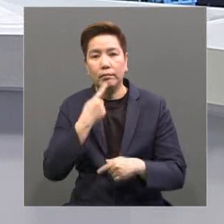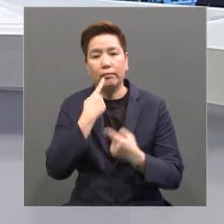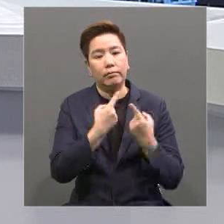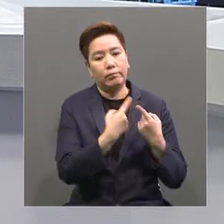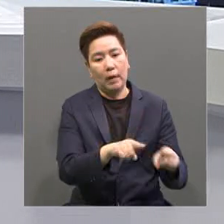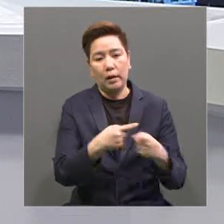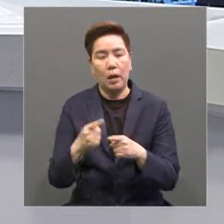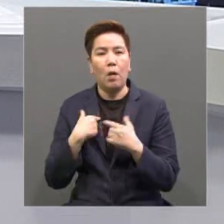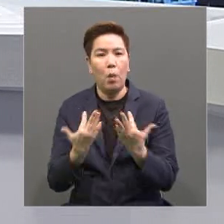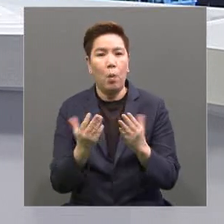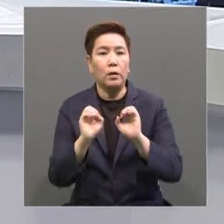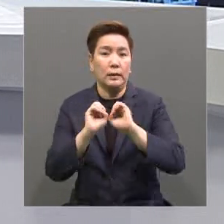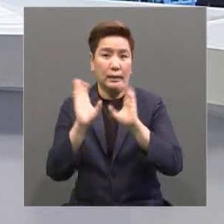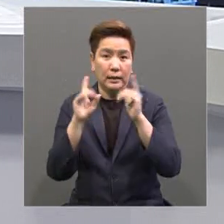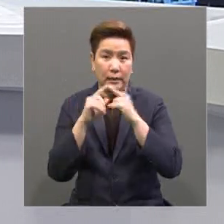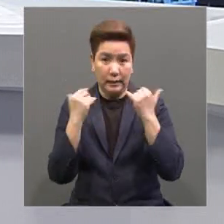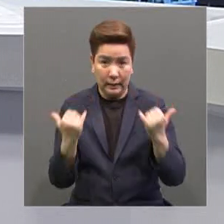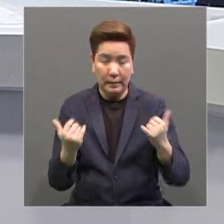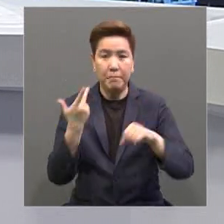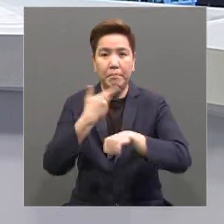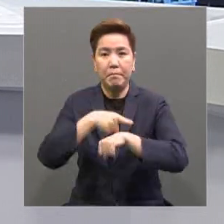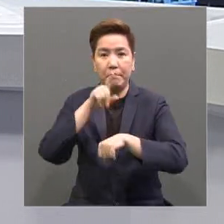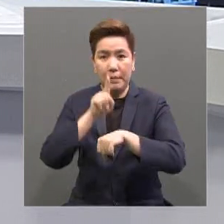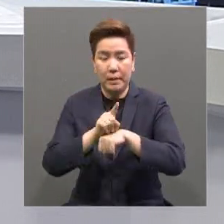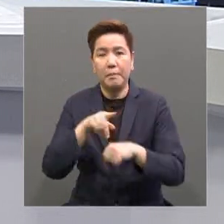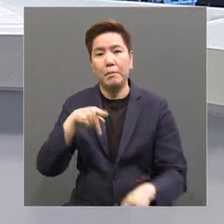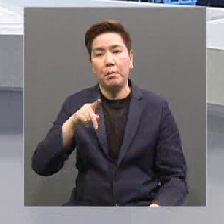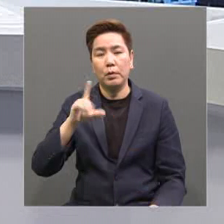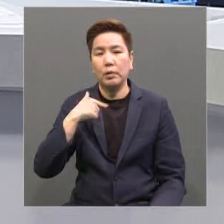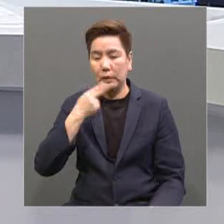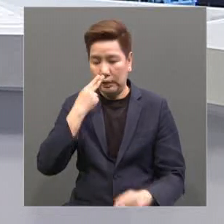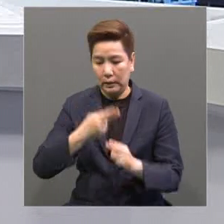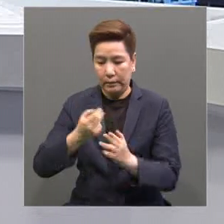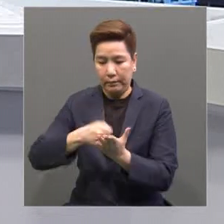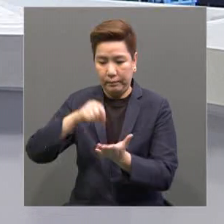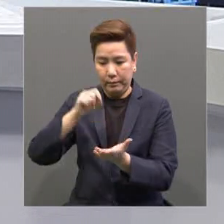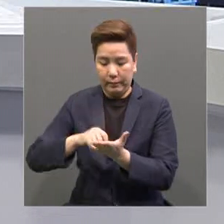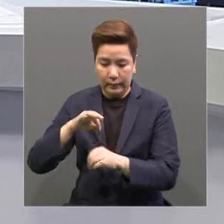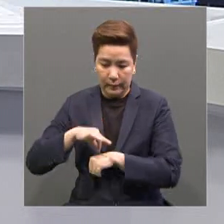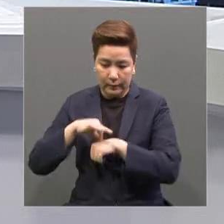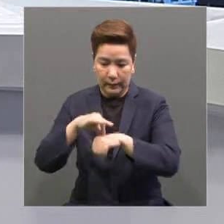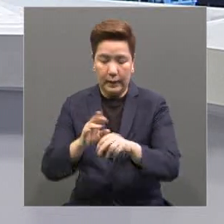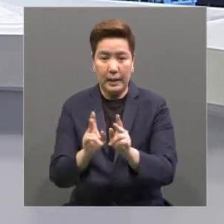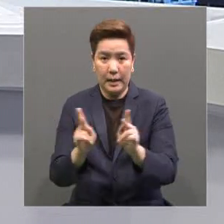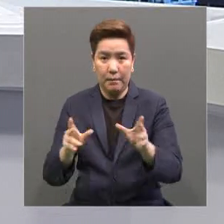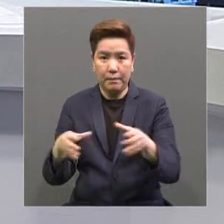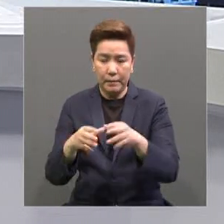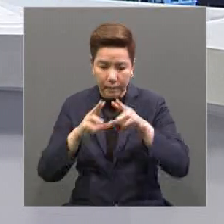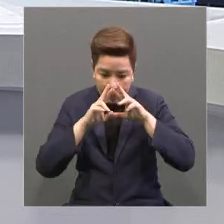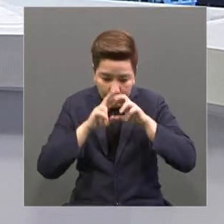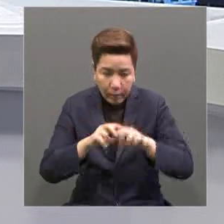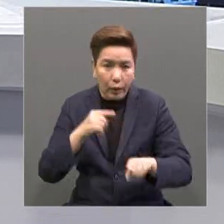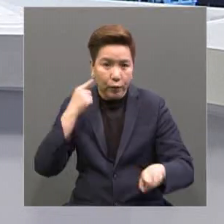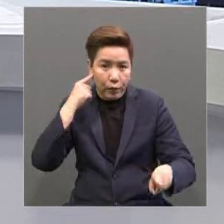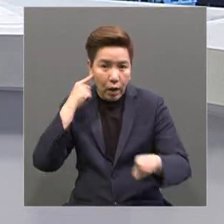แตกแล้วก็กำลังรอความชัดเจนอยู่ทางด้านของประธานปปชเองก็ได้มีการลงนามเลยค่ะเพื่อแต่งตั้งคณะกรรมการเพื่อศึกษา